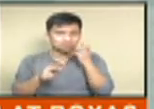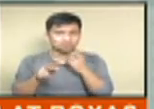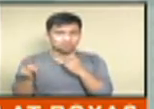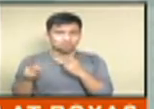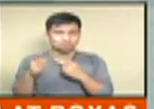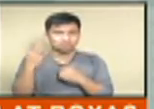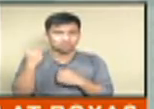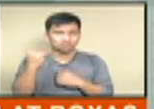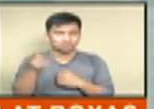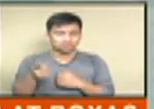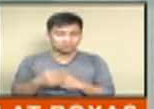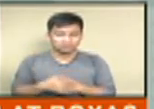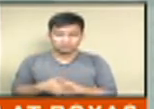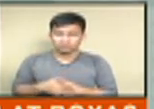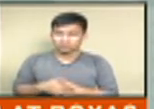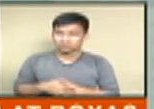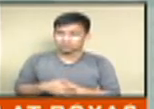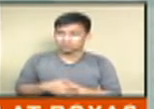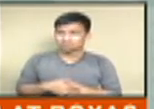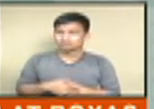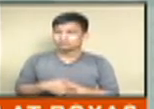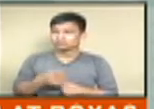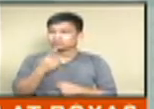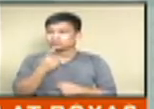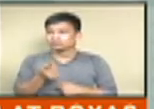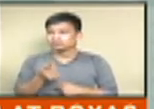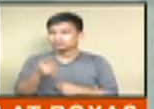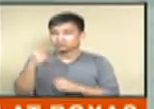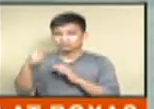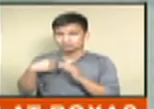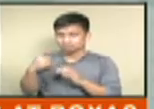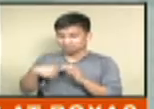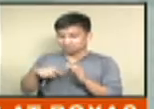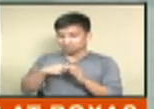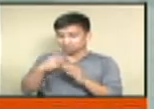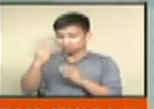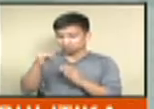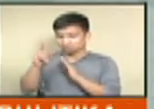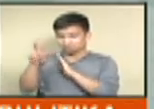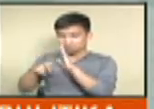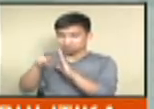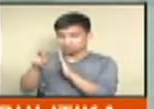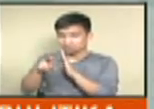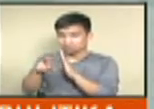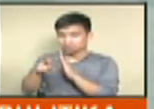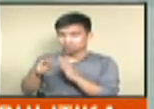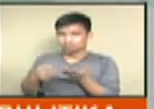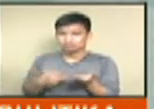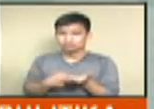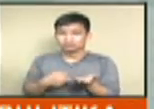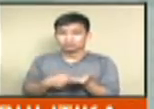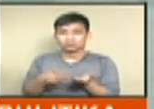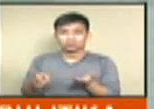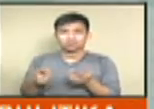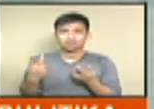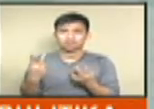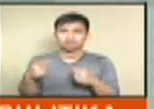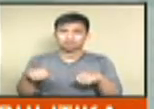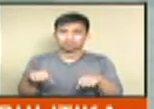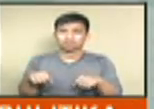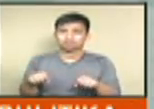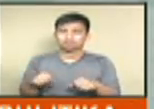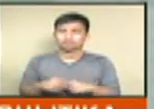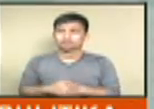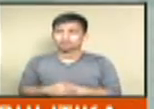sobrang pagkapikon? Dahil daw po kasi binibidyoan siya sa ginagawa nilang panghuli din sa dalawang nakamotor.